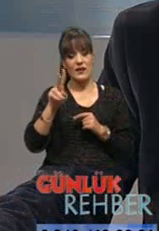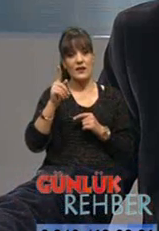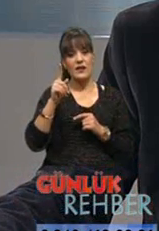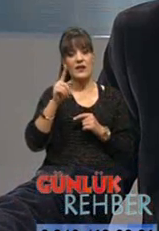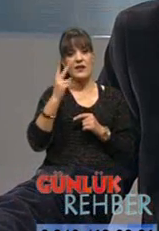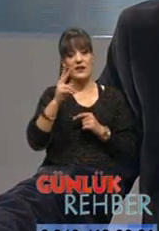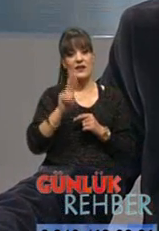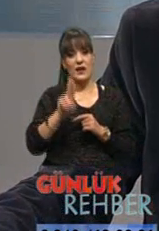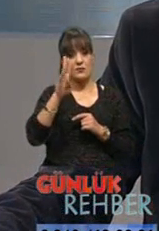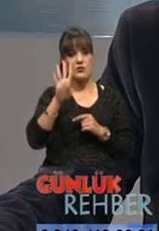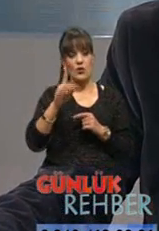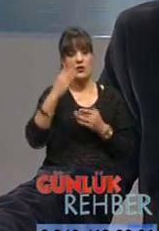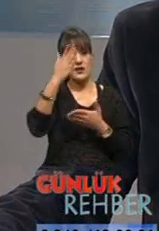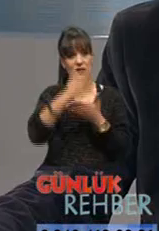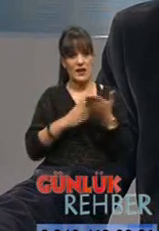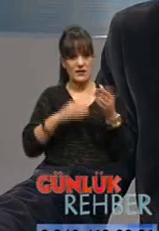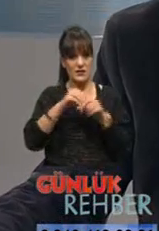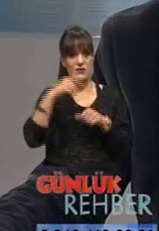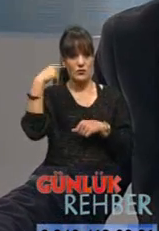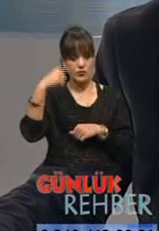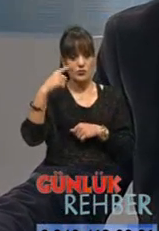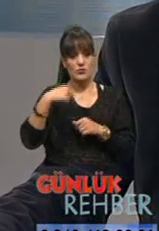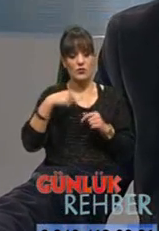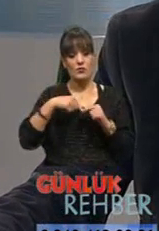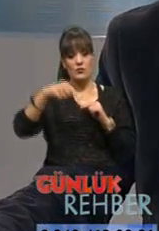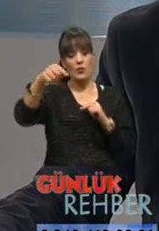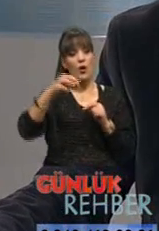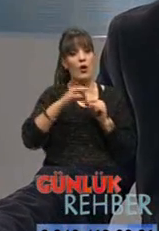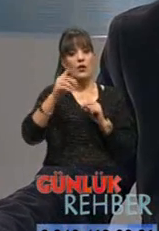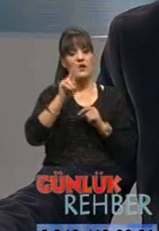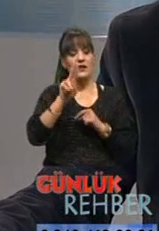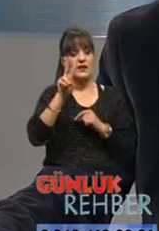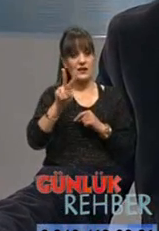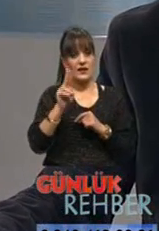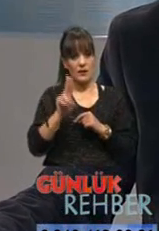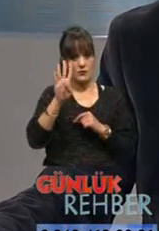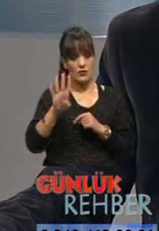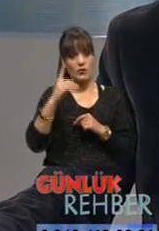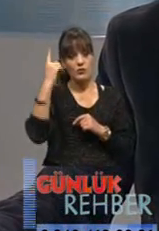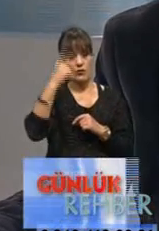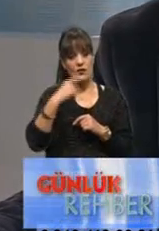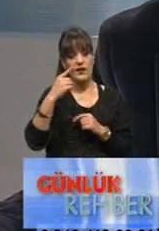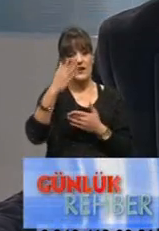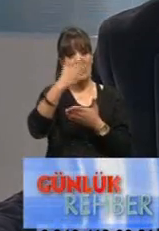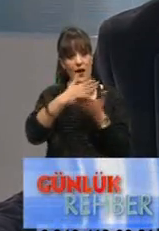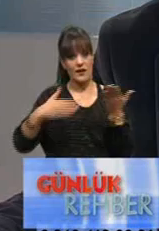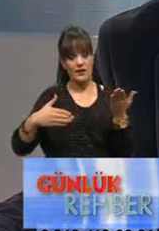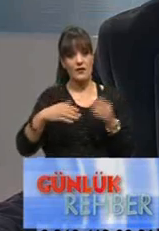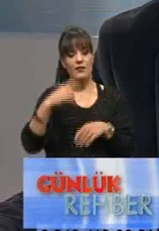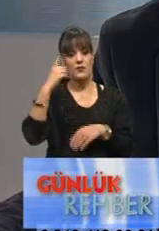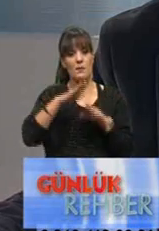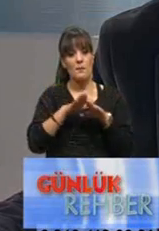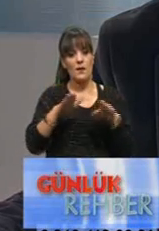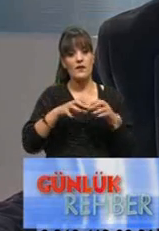1.52,5'te 2.74'ün yarısı diye düşünün. Çünkü boyu 2.74. Evet. Dolayısıyla yarısı. Çünkü masa